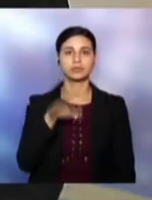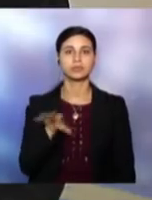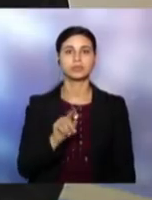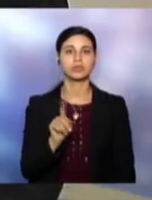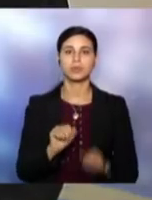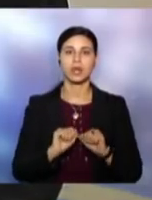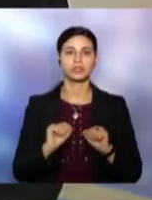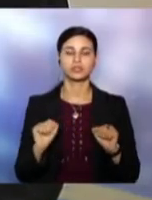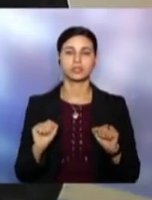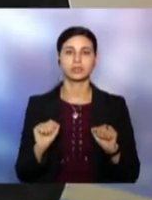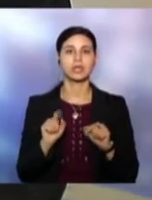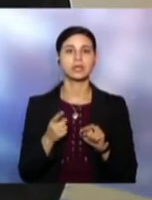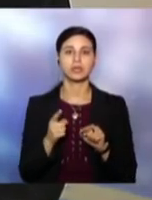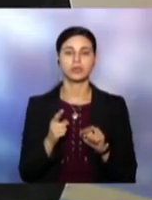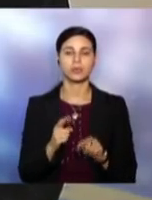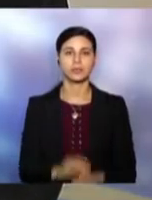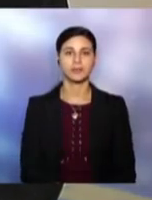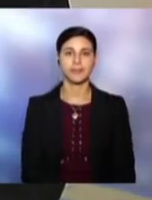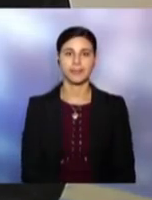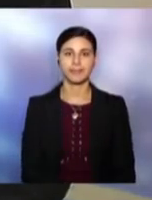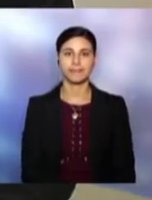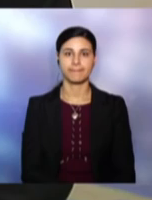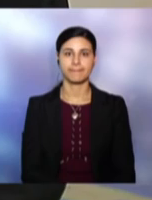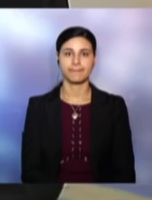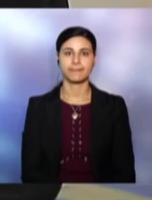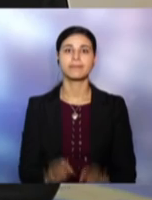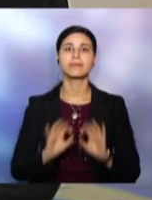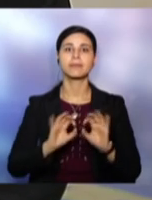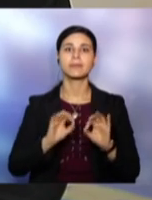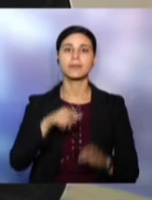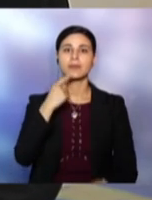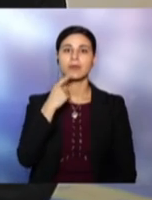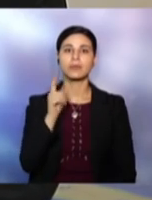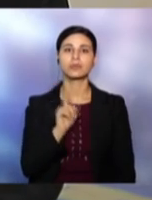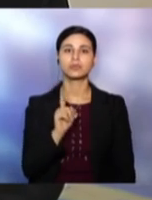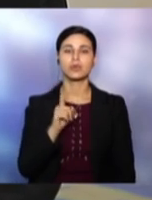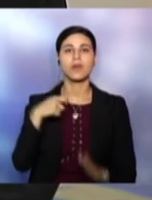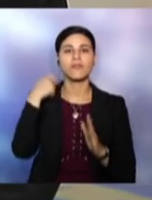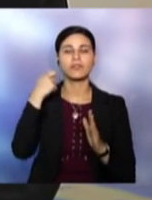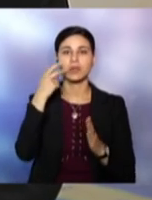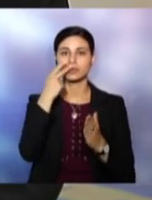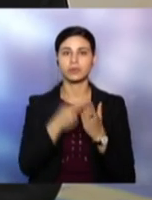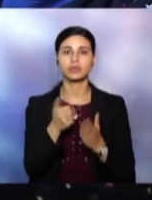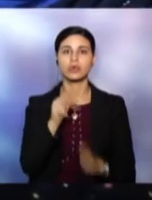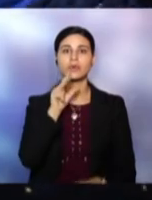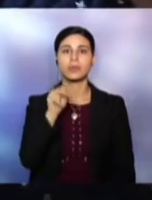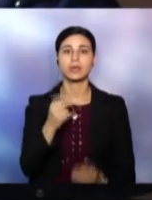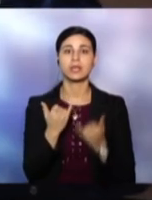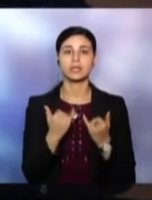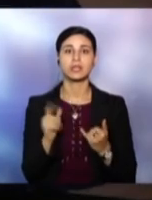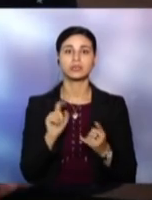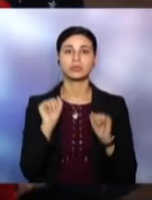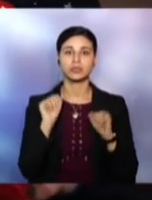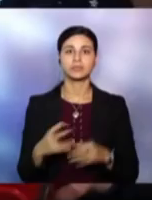არ შეიძლება ის და რატომ. აი, იმიტომ რომ ვუხსნით, ვიხსენებთ იმას, რომ ვიდეოს ვაჩვენებ, როგორ ვლაპარაკობ და დღეს რომ